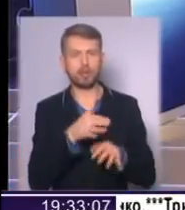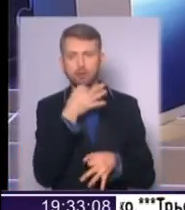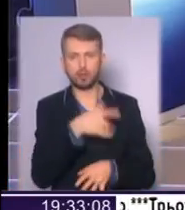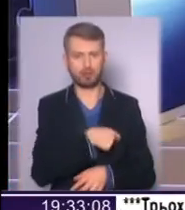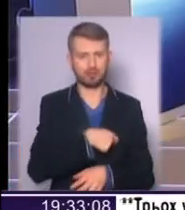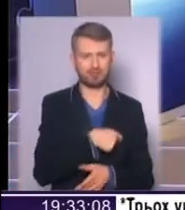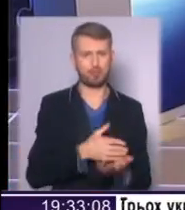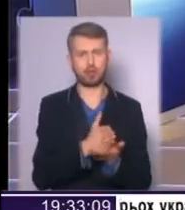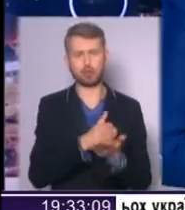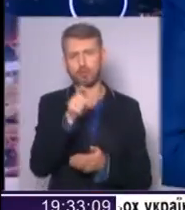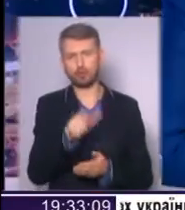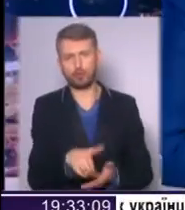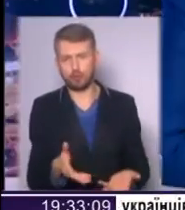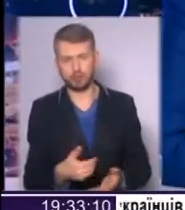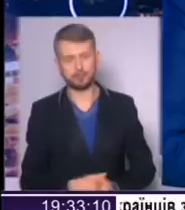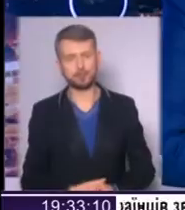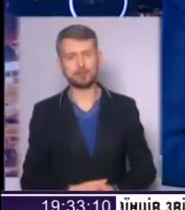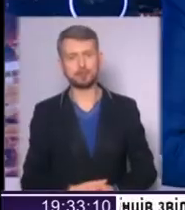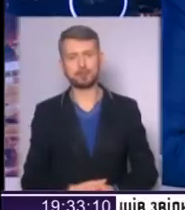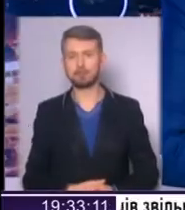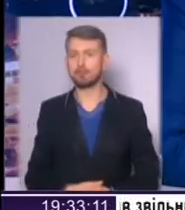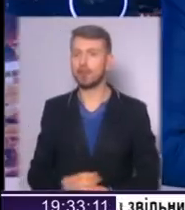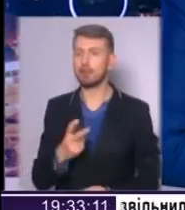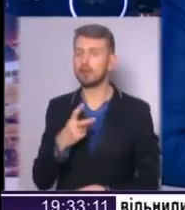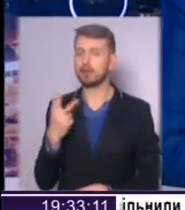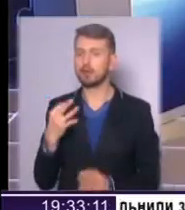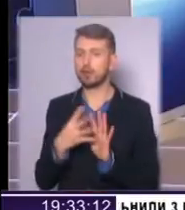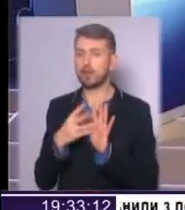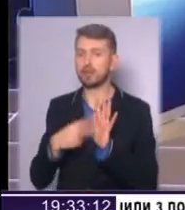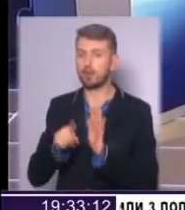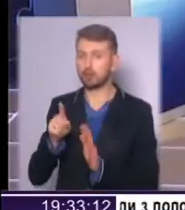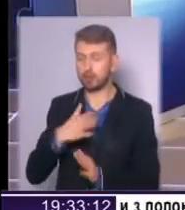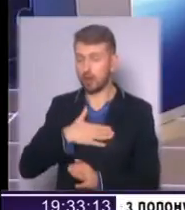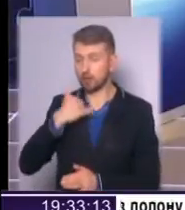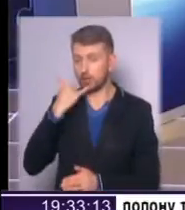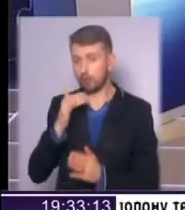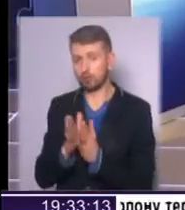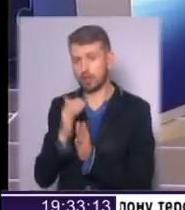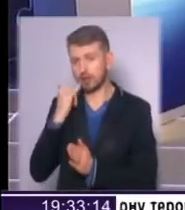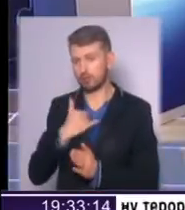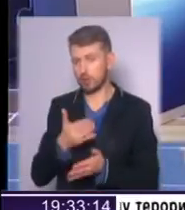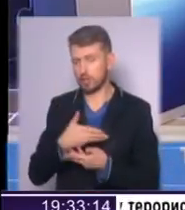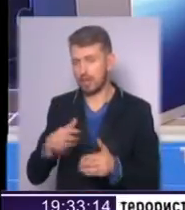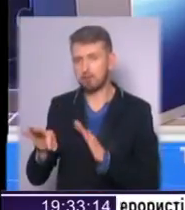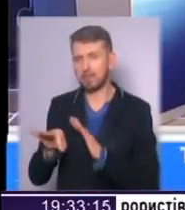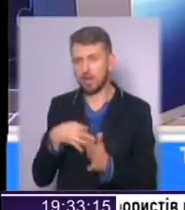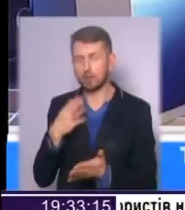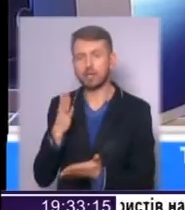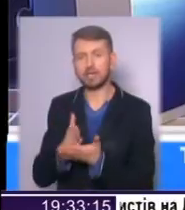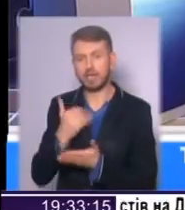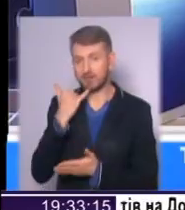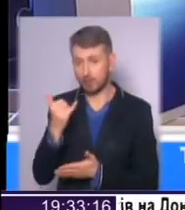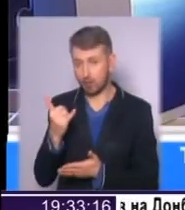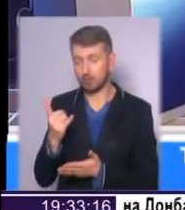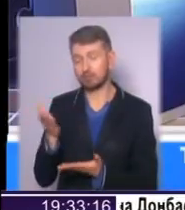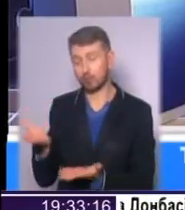посадової особи, державного службовця тощо. Так, так. 223-09-71, будь ласка, долучайтеся до нашої дискусії, підказують мені, є в нас глядач. Прошу,